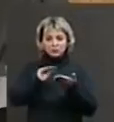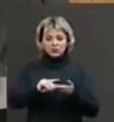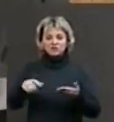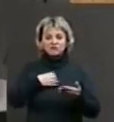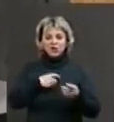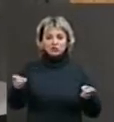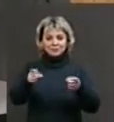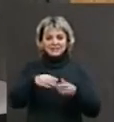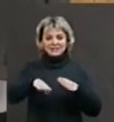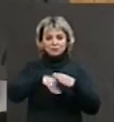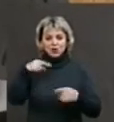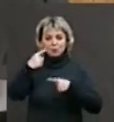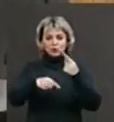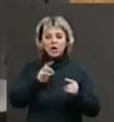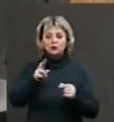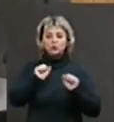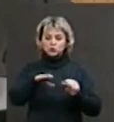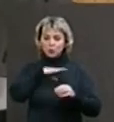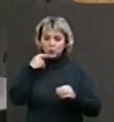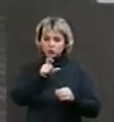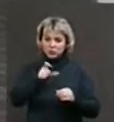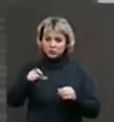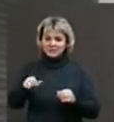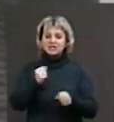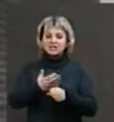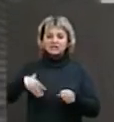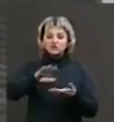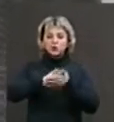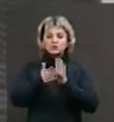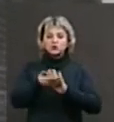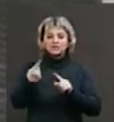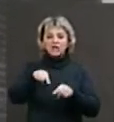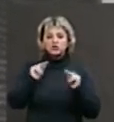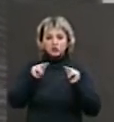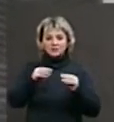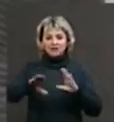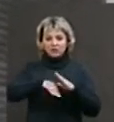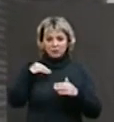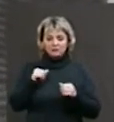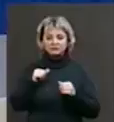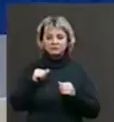важно привлечь к избирательному процессу как можно больше людей и создать все условия для честных выборов.